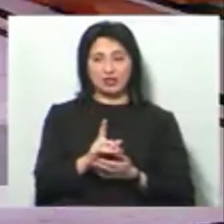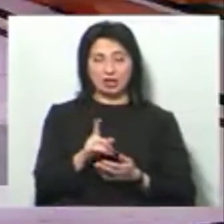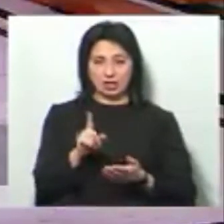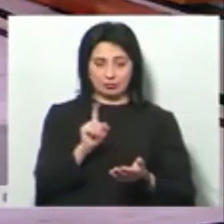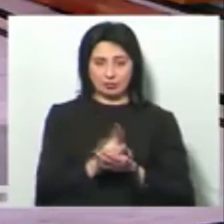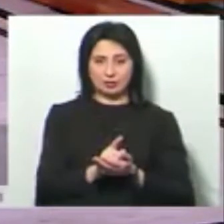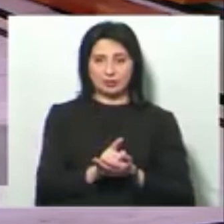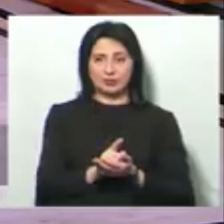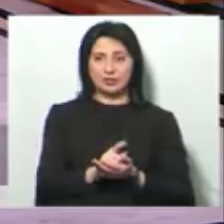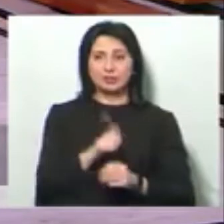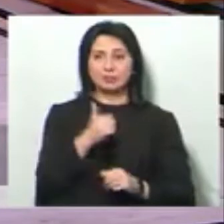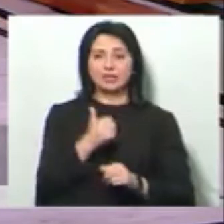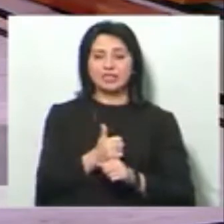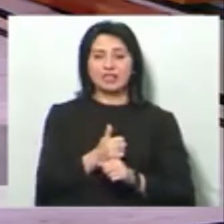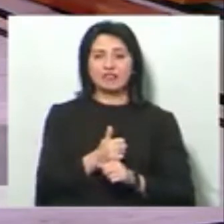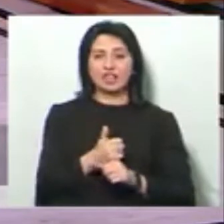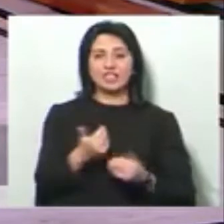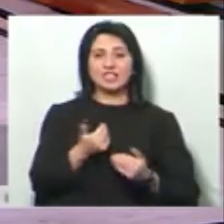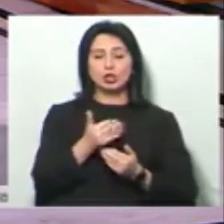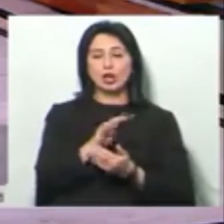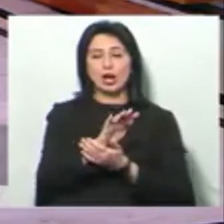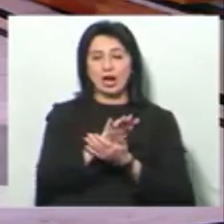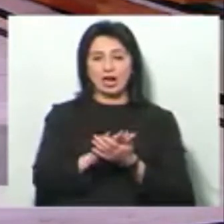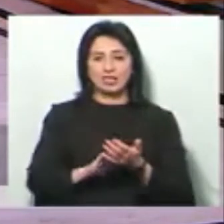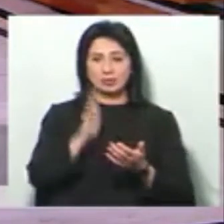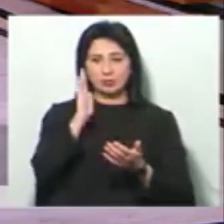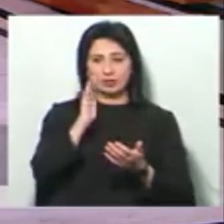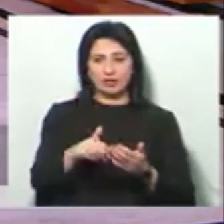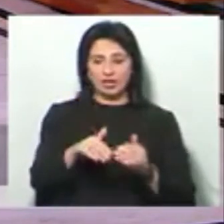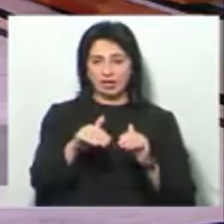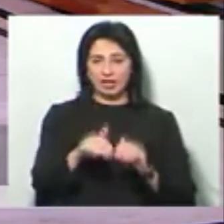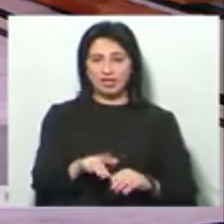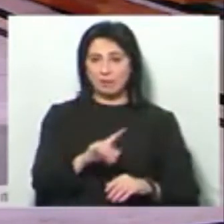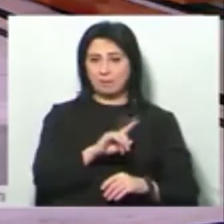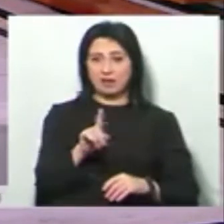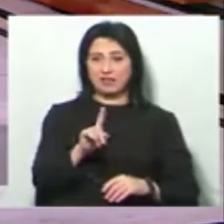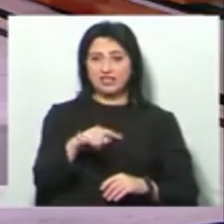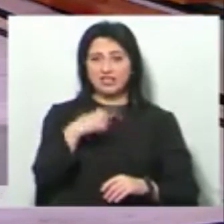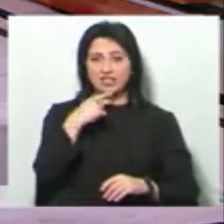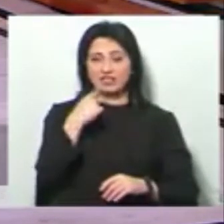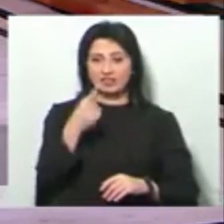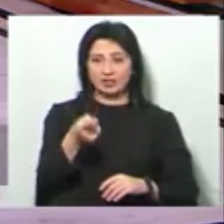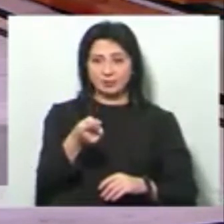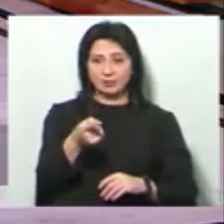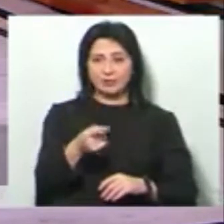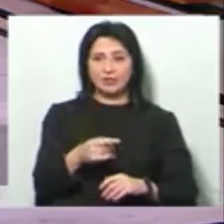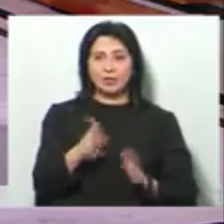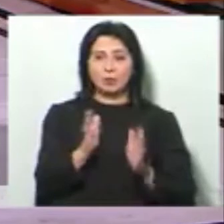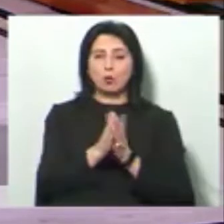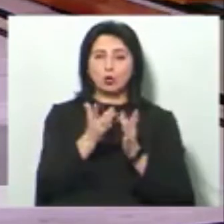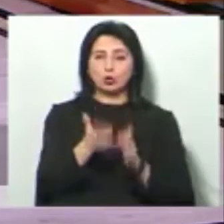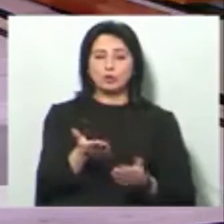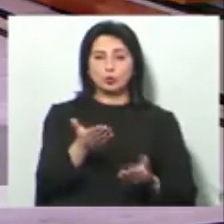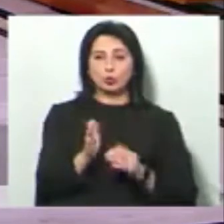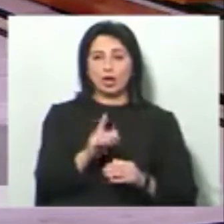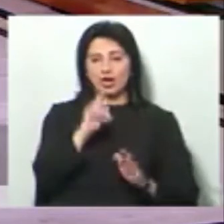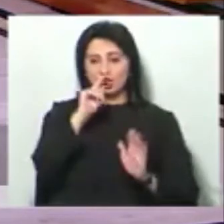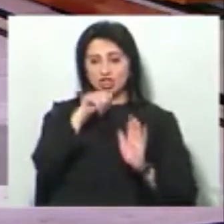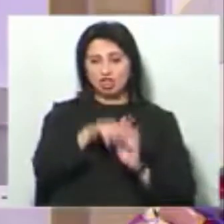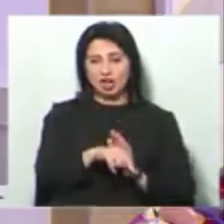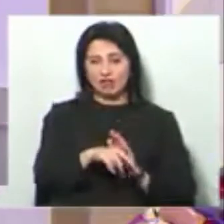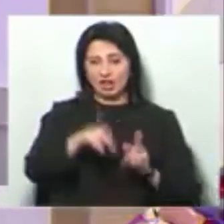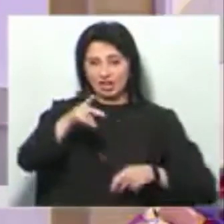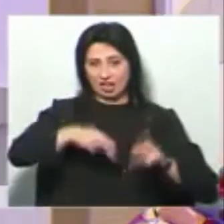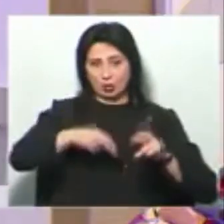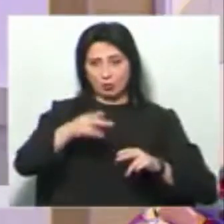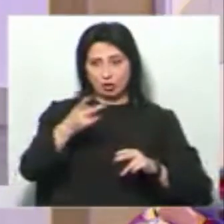რასაკურველია თავარი ამოცანაც სიცოცხლის გახანგრძლივების იქნება გადაჭრილი. მაგრამ რას თქვენ ბრძანეთ? მოითხოვს თუ არა ჩარევას და